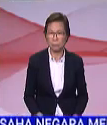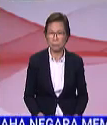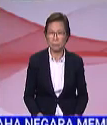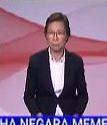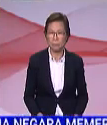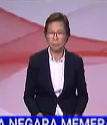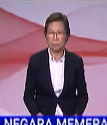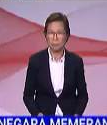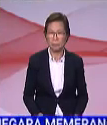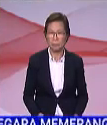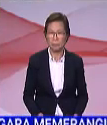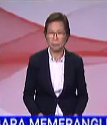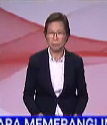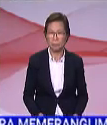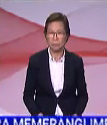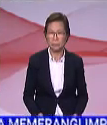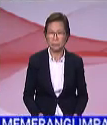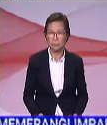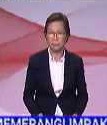Kita